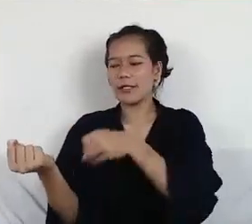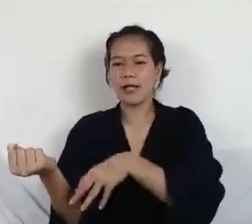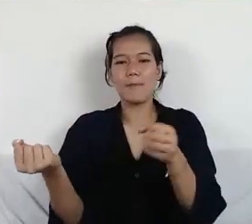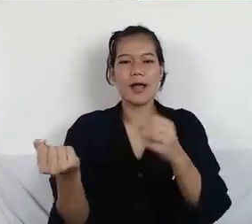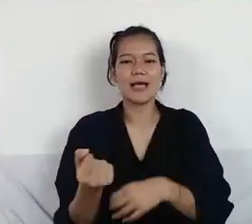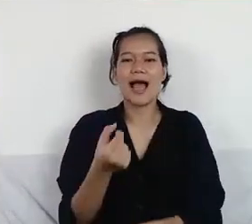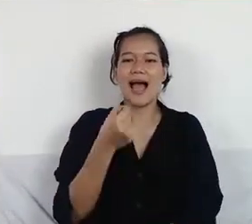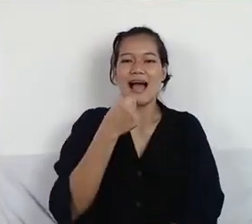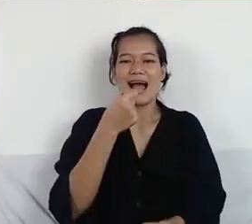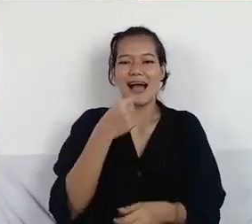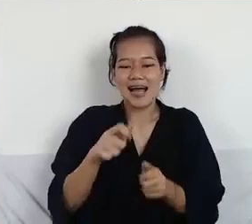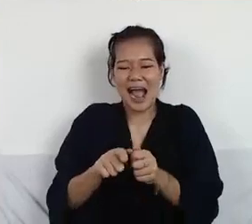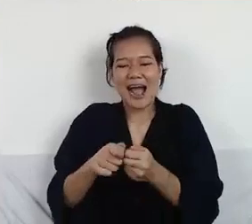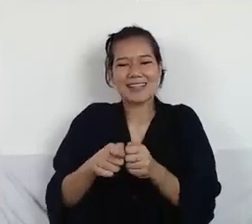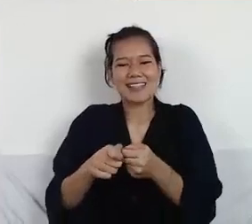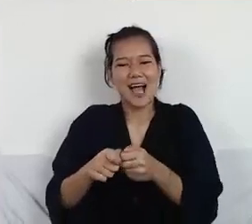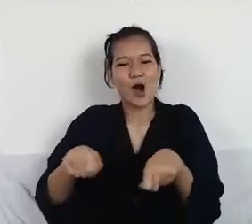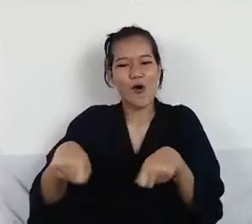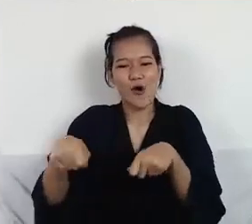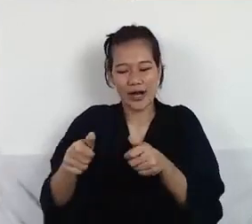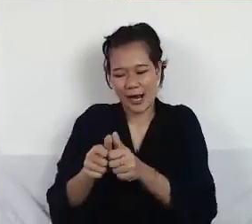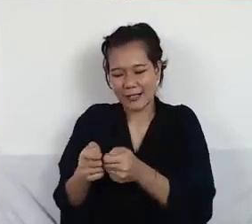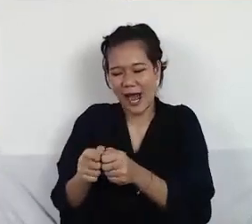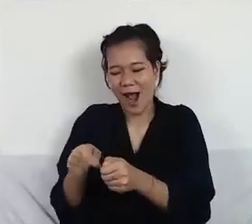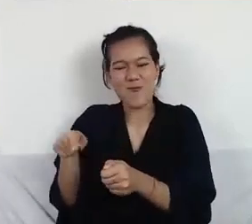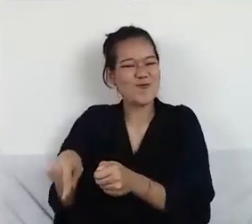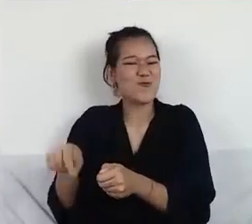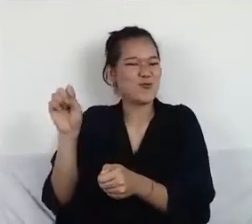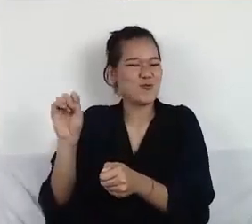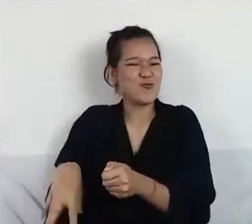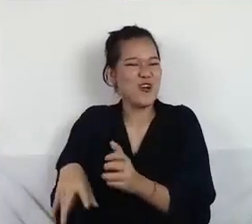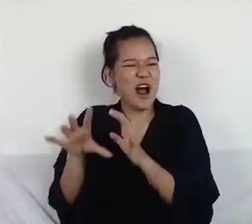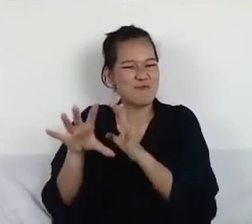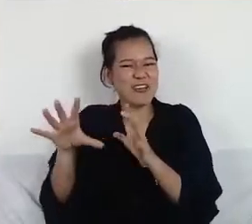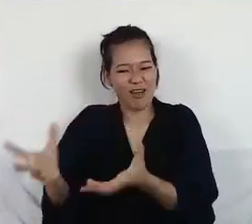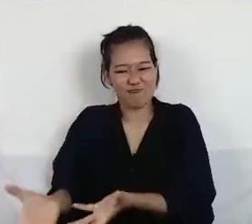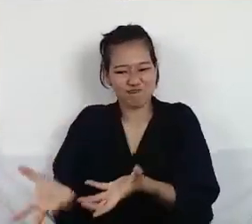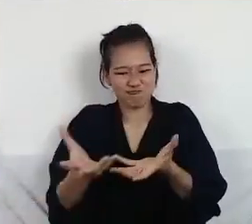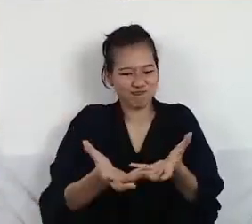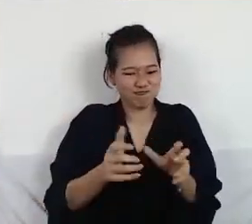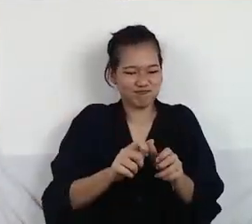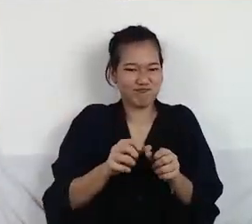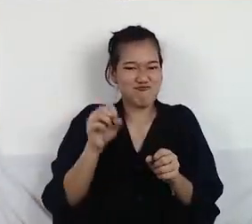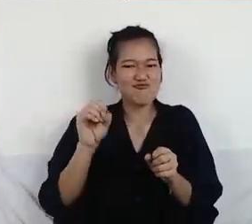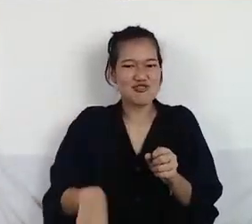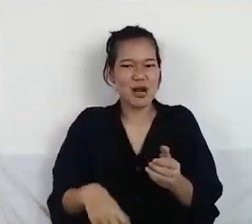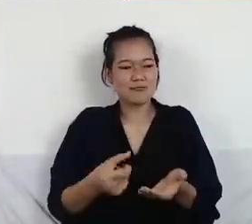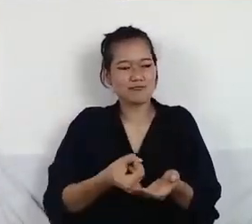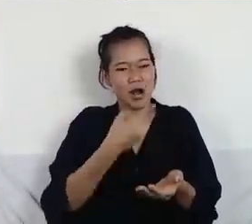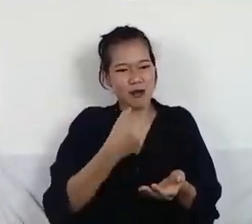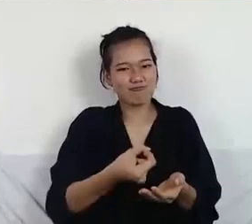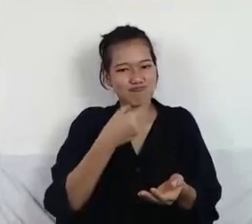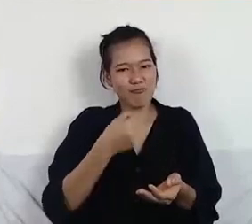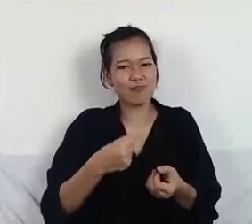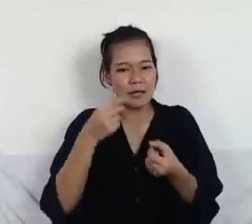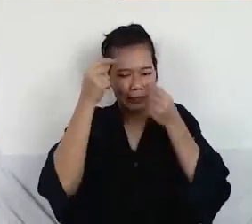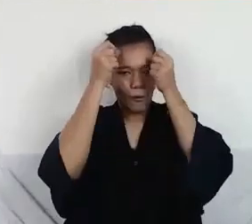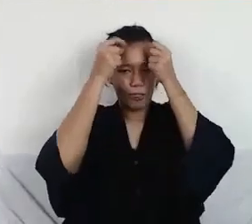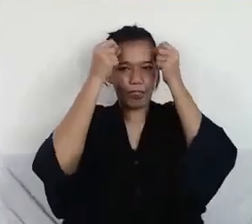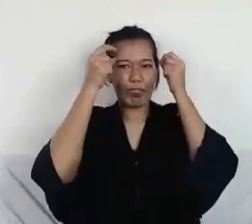Kacang goreng. Gitu kan. Murah meriah. Dan jadi pabrik jerawat kan gitu,